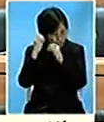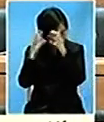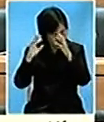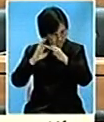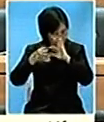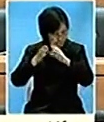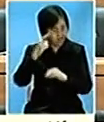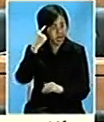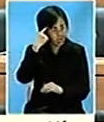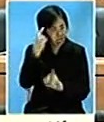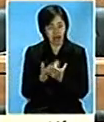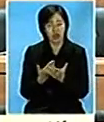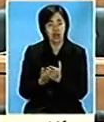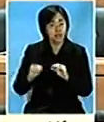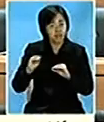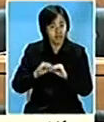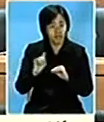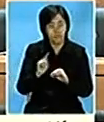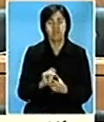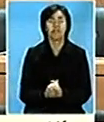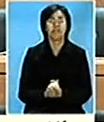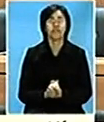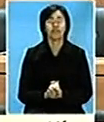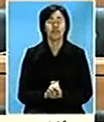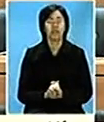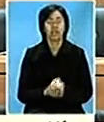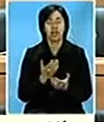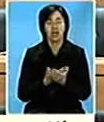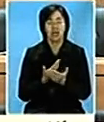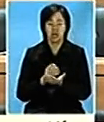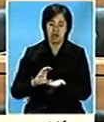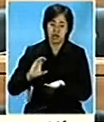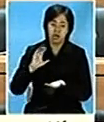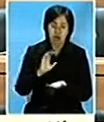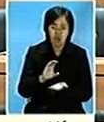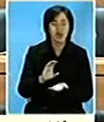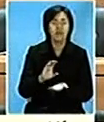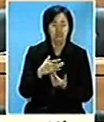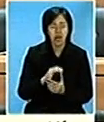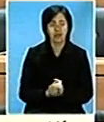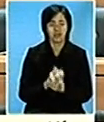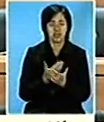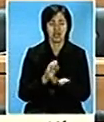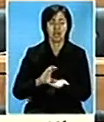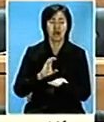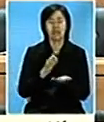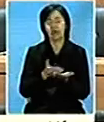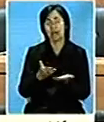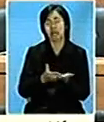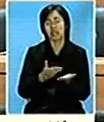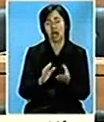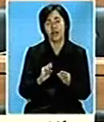วเพราะถ้าเอาเงินมาโปะหรือให้เป็นประชานิยมไปเงินก้อนพวกนั้นใช้ไปแล้วก็ห